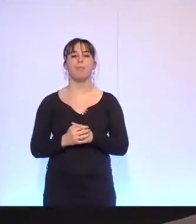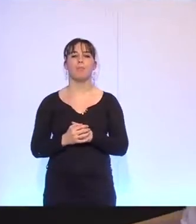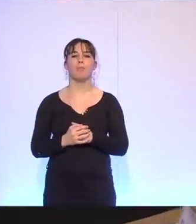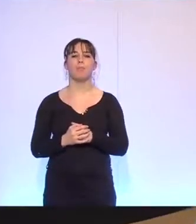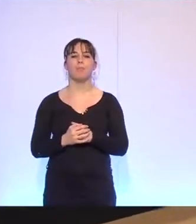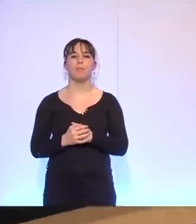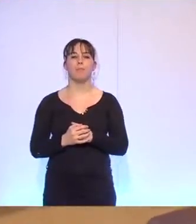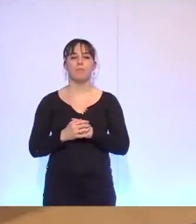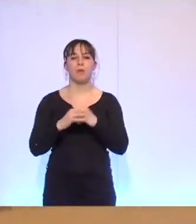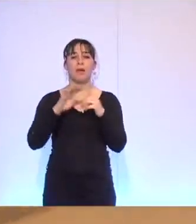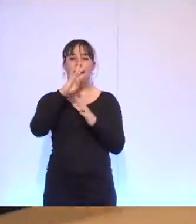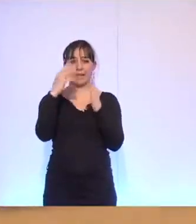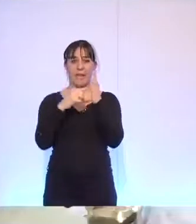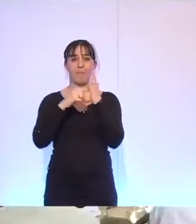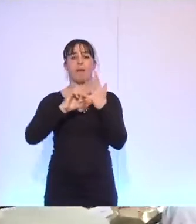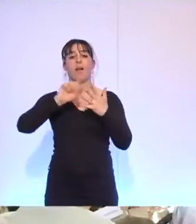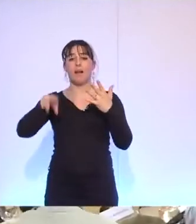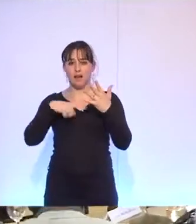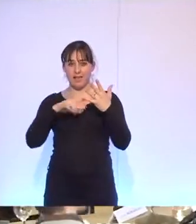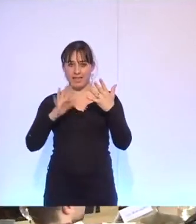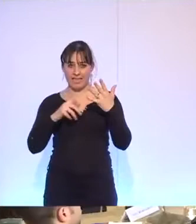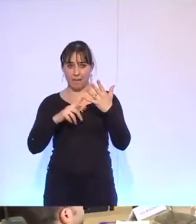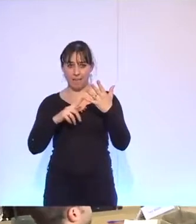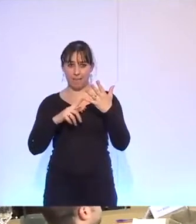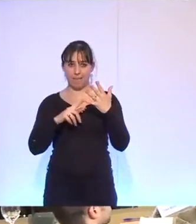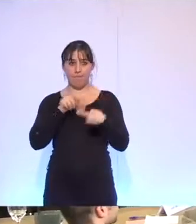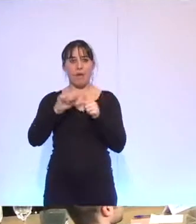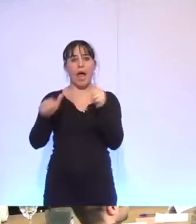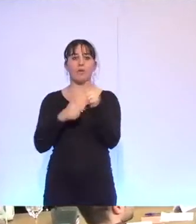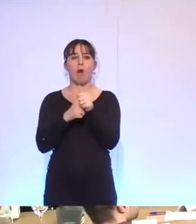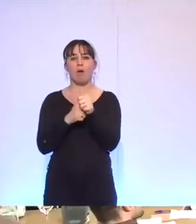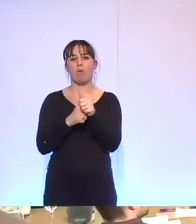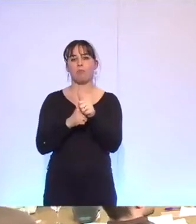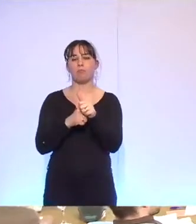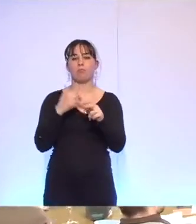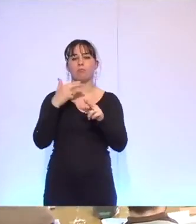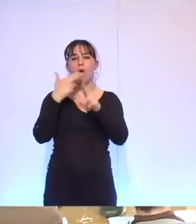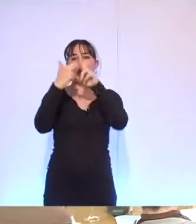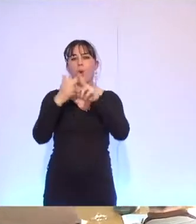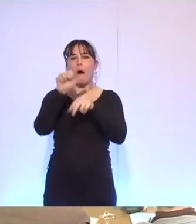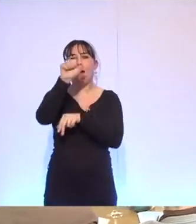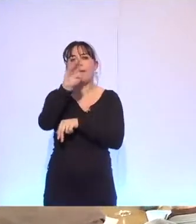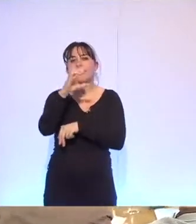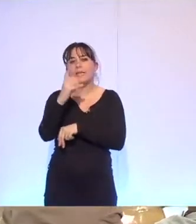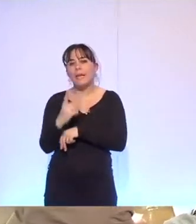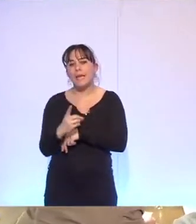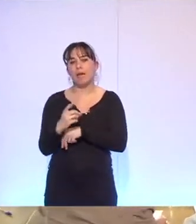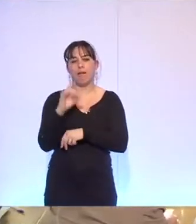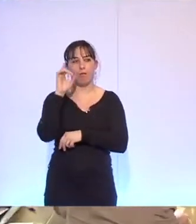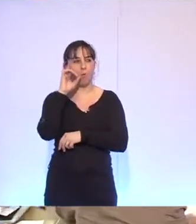À partir de ce numéro, je vous le dis, les adjoints sont classés dans l'ordre alphabétique, puisque nous ne sommes pas très